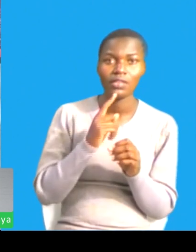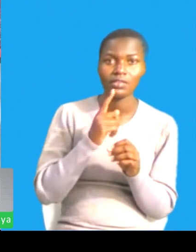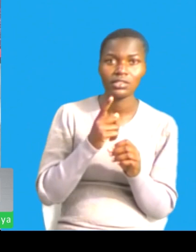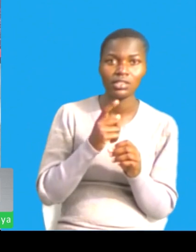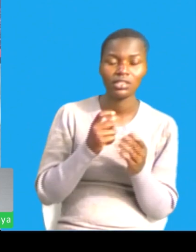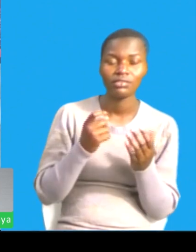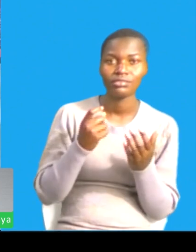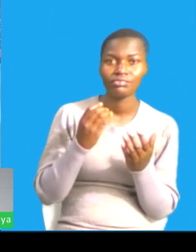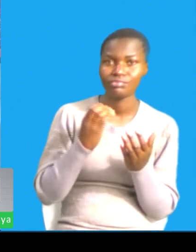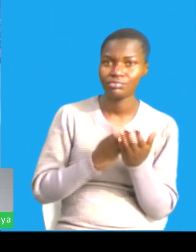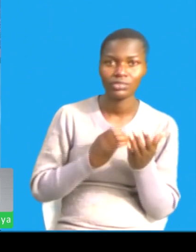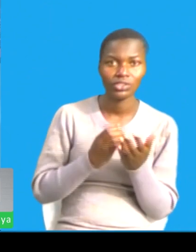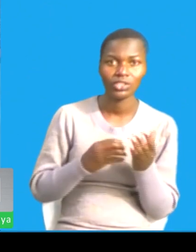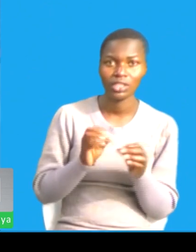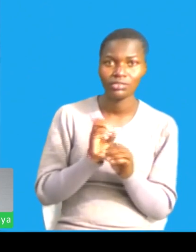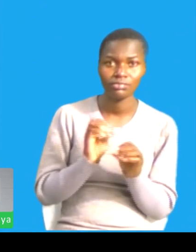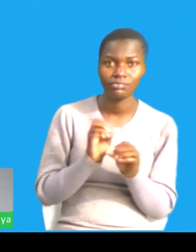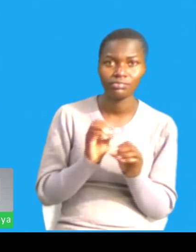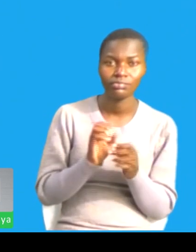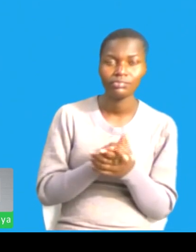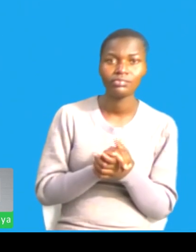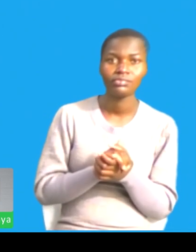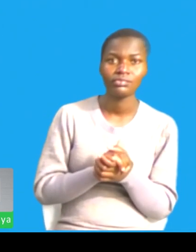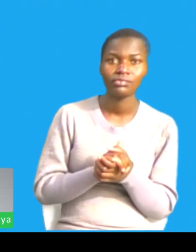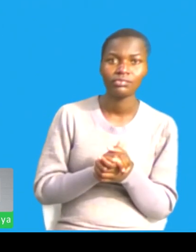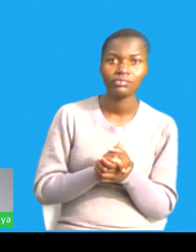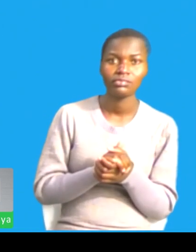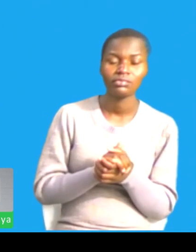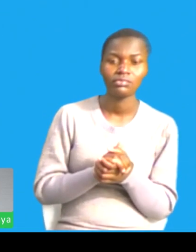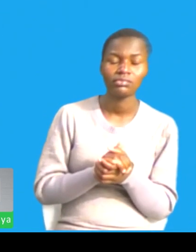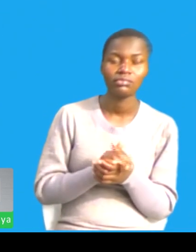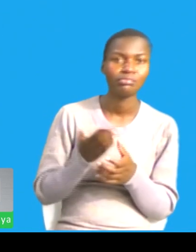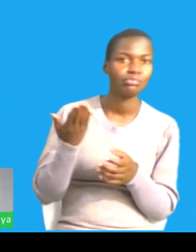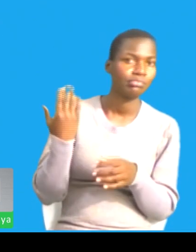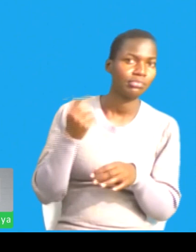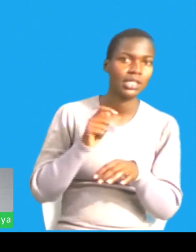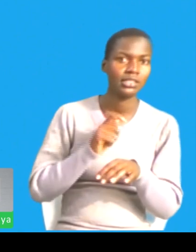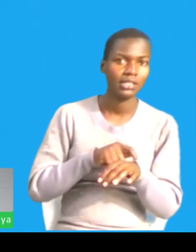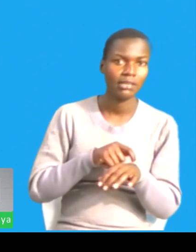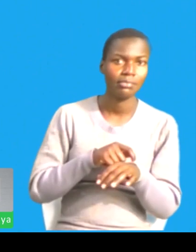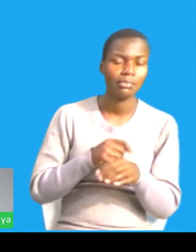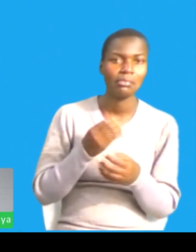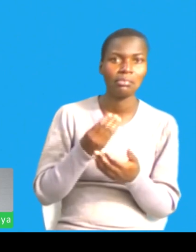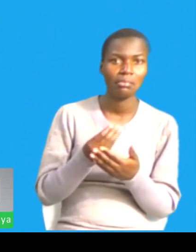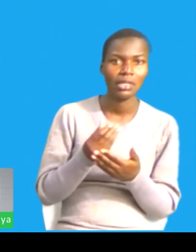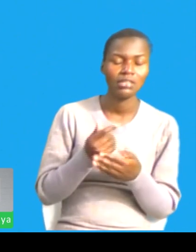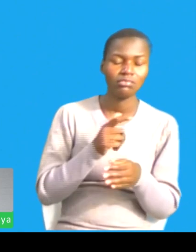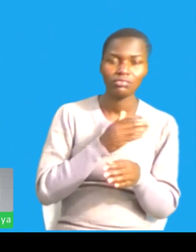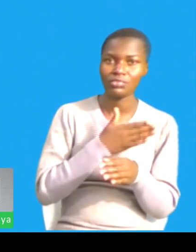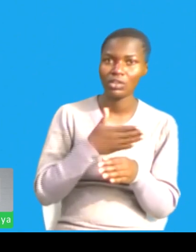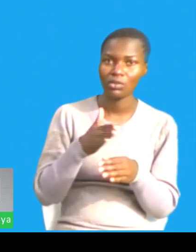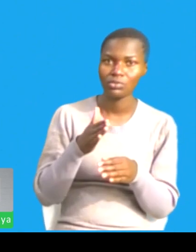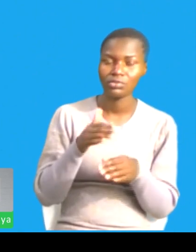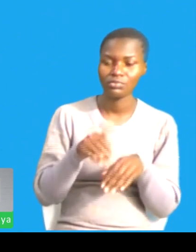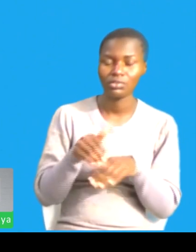kumcharge. Sasa vitu kama hiyo ukiona ile time na fedha na resources tumepoteza kufuatana na mtu